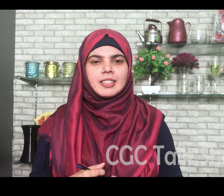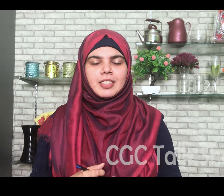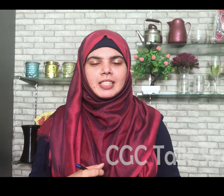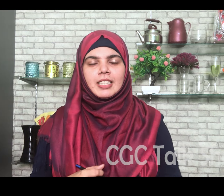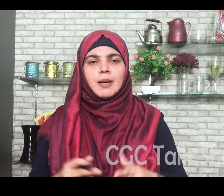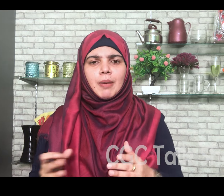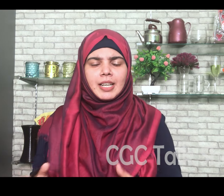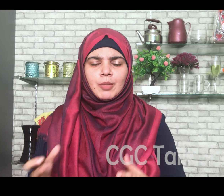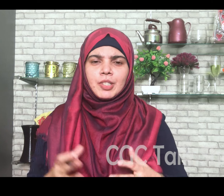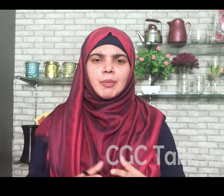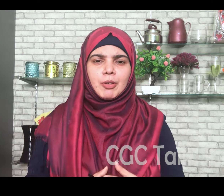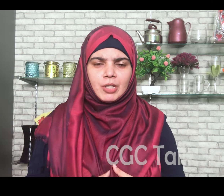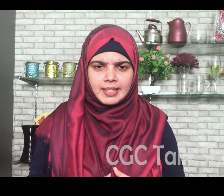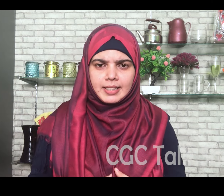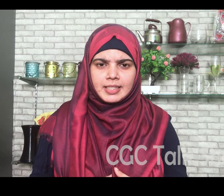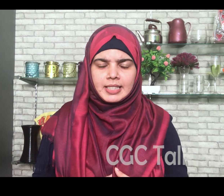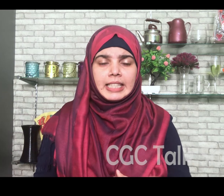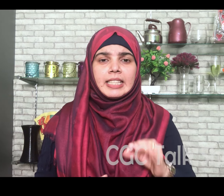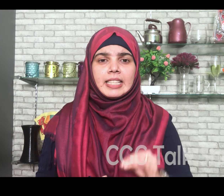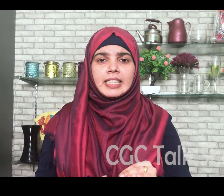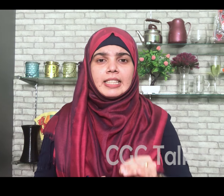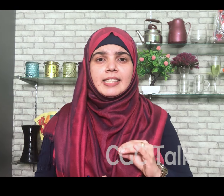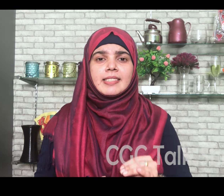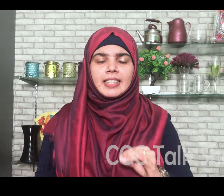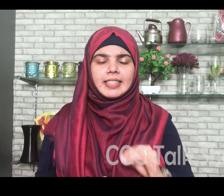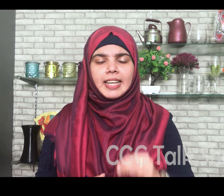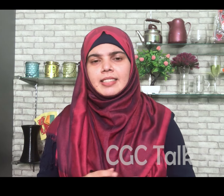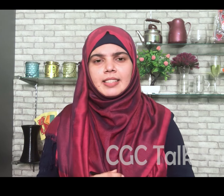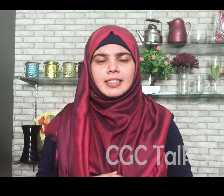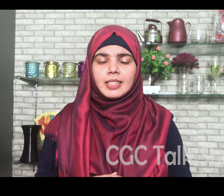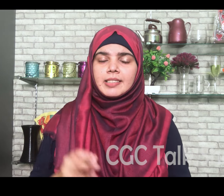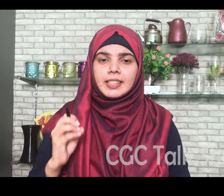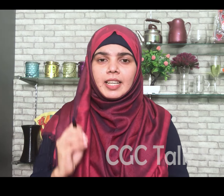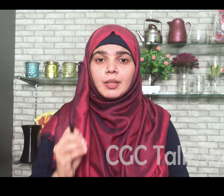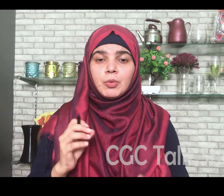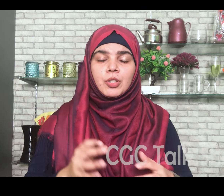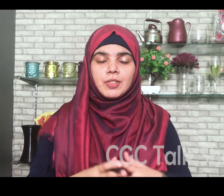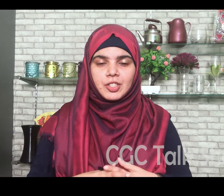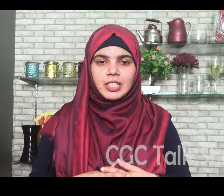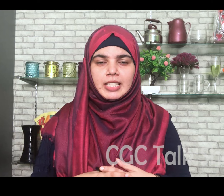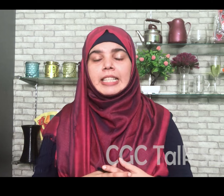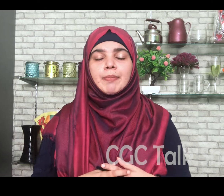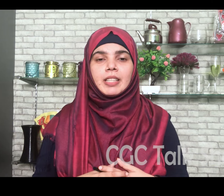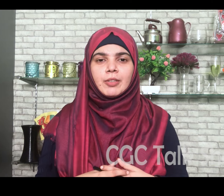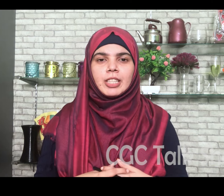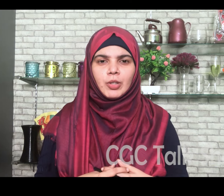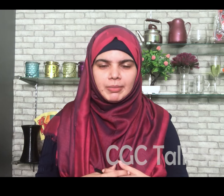போராட்டங்கள் நடந்துட்டு இருக்கு. பாராளுமன்ற அமர்வுகள் நடந்தது. இன்னைக்கு ஈஸ்டர் அட்டாக் நடந்து சரியாக